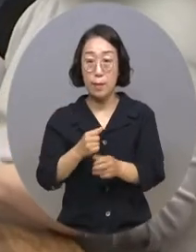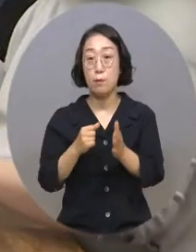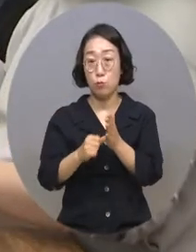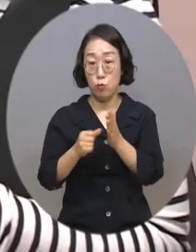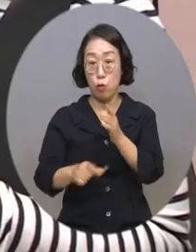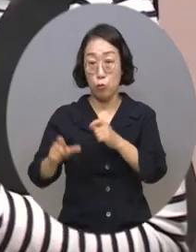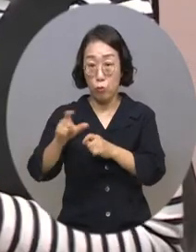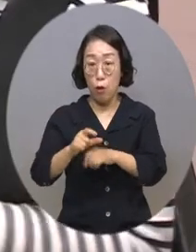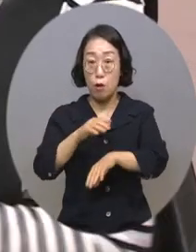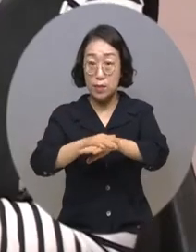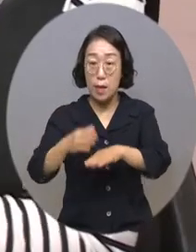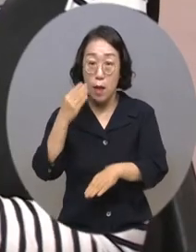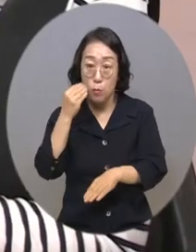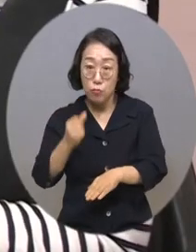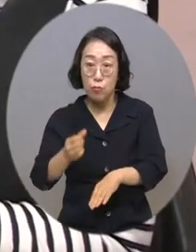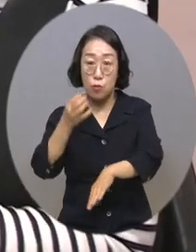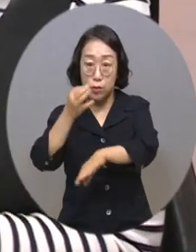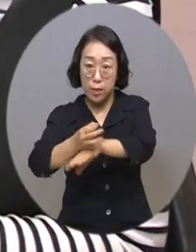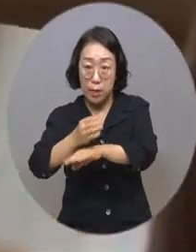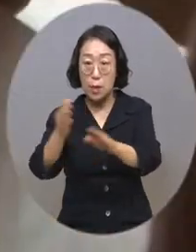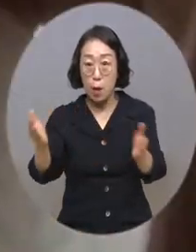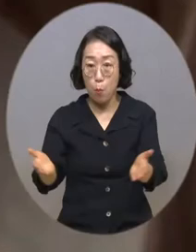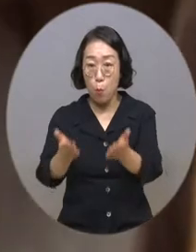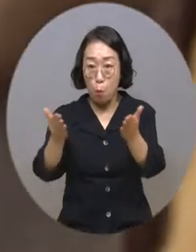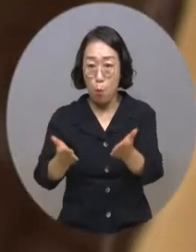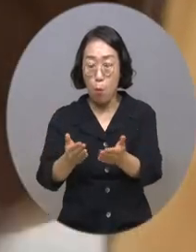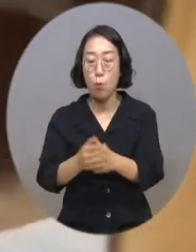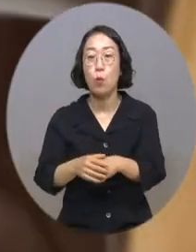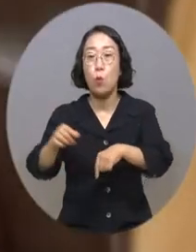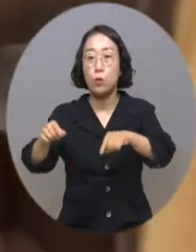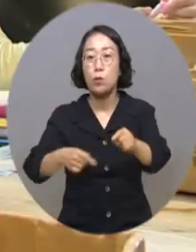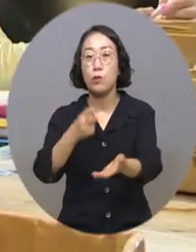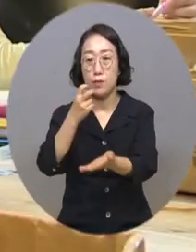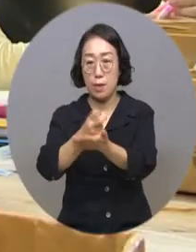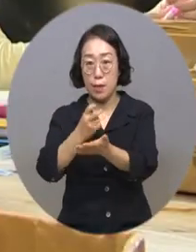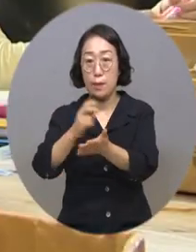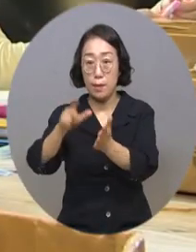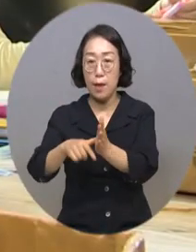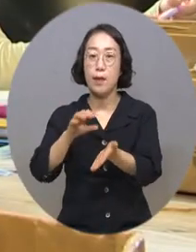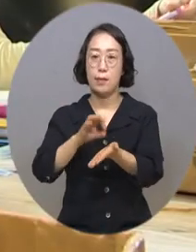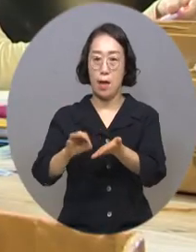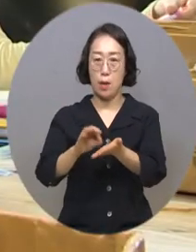활성화를 위한 제도 개선과 정책 개발의 기초자료로 활용될 예정입니다.